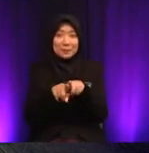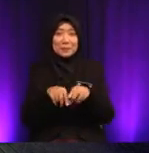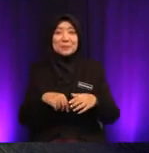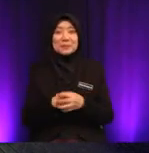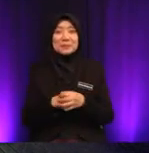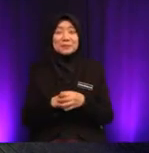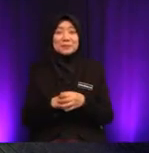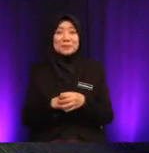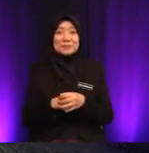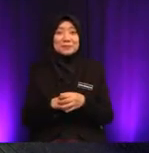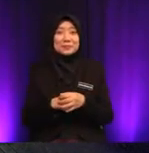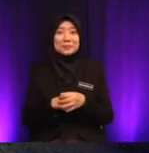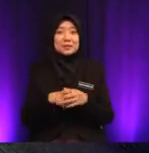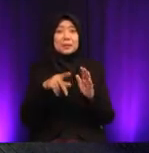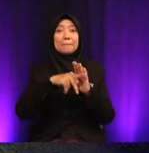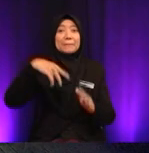siapa